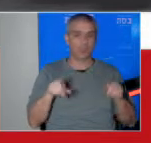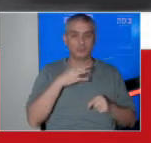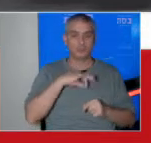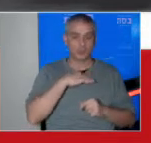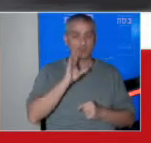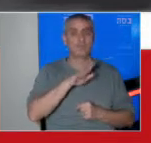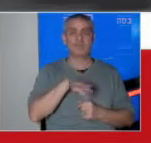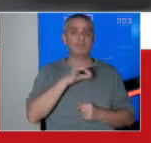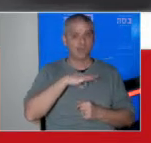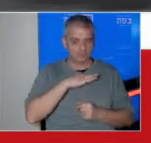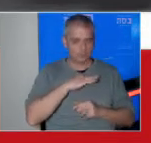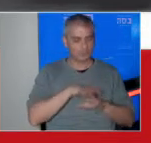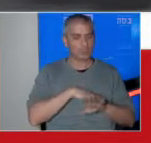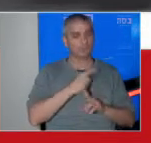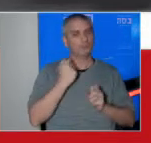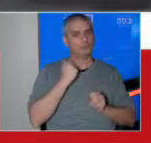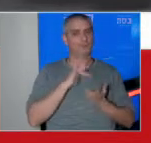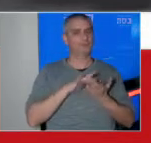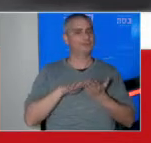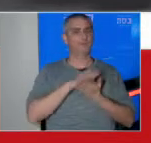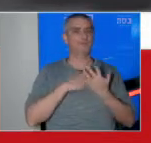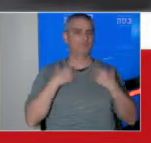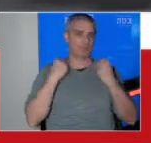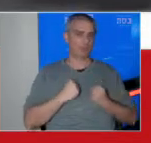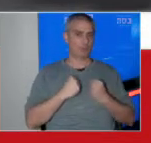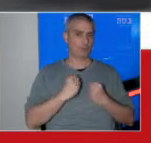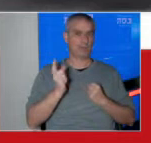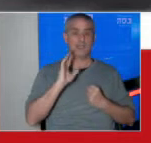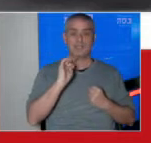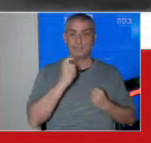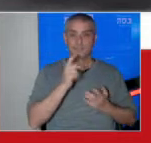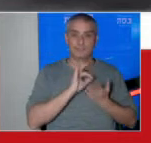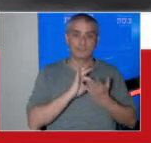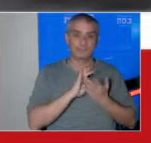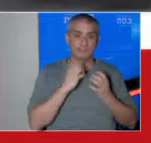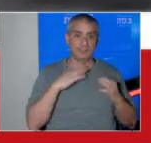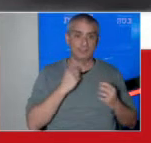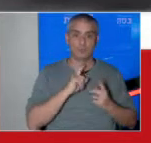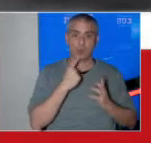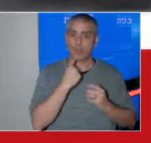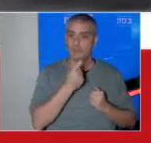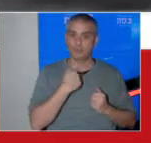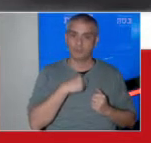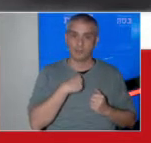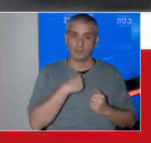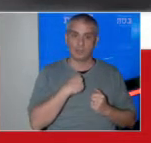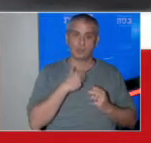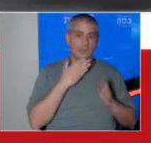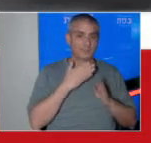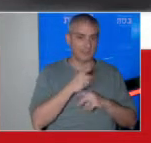שלנו וגם הילדים ירגישו שהם נמצאים בסביבה בטוחה. כל עוד משרד הבריאות לא הצהיר שאנחנו הולכים